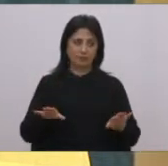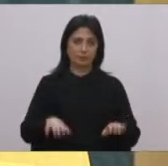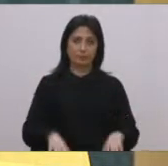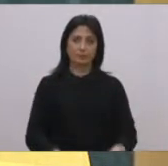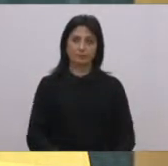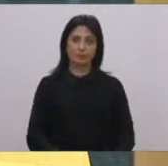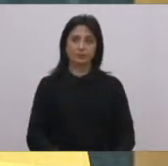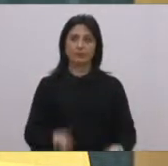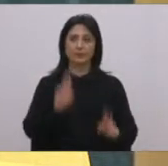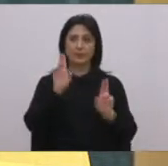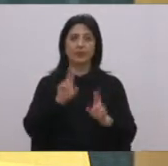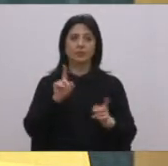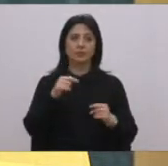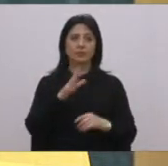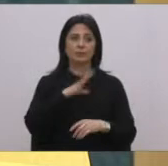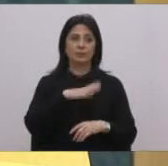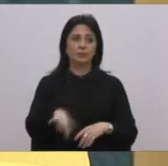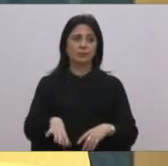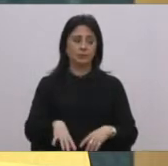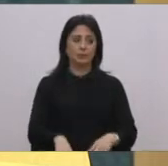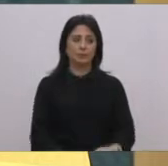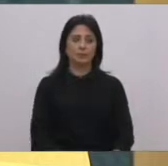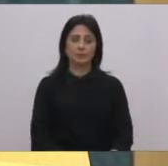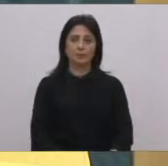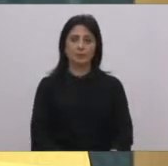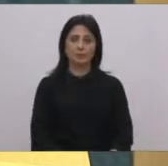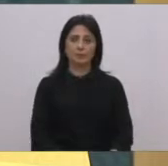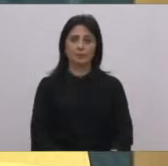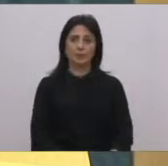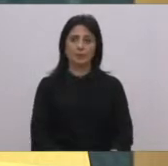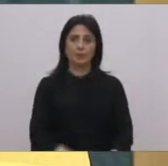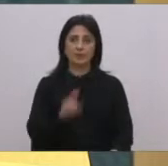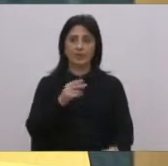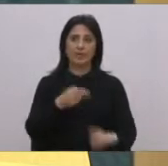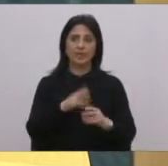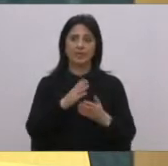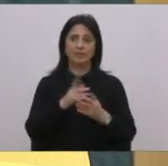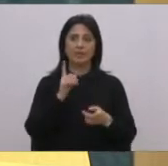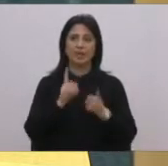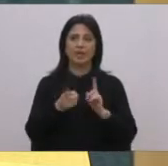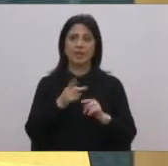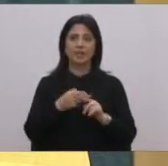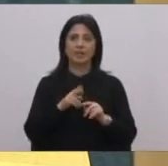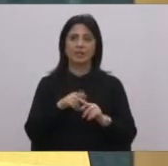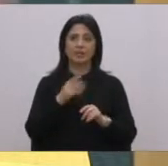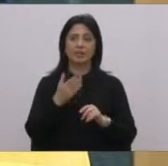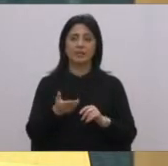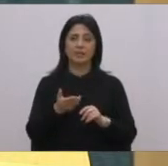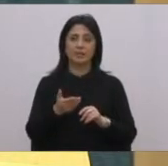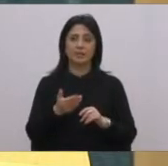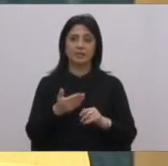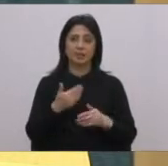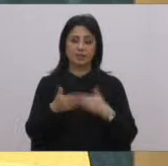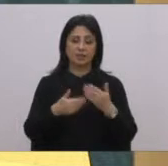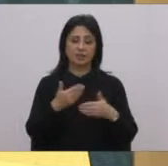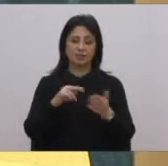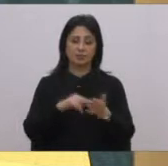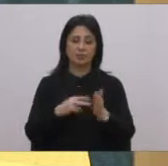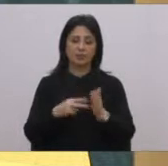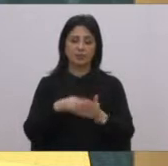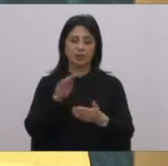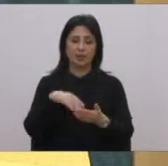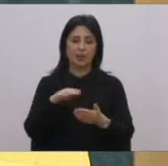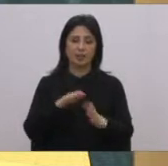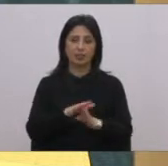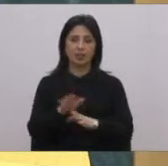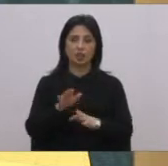ცენტრალიზებული სტანდარტის შესაბამისი წყალმომარაგება არ ქონია და ეს არის რეალურად იმ დასახული გეგმის